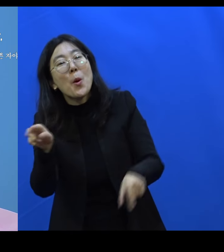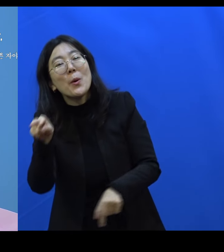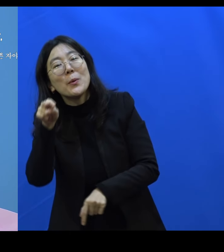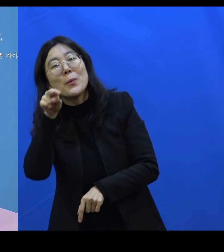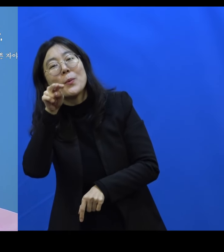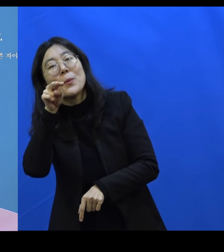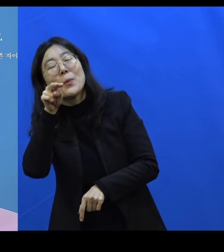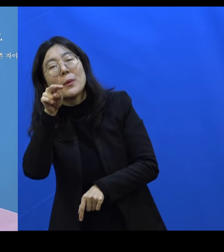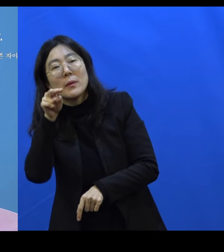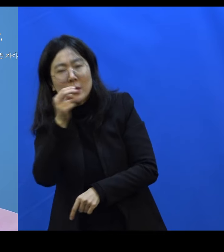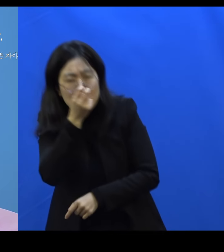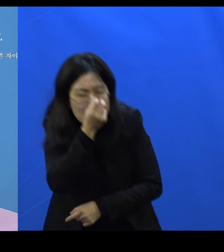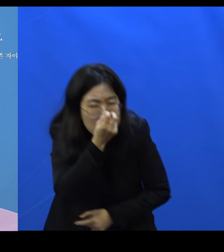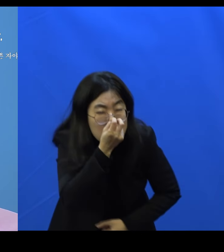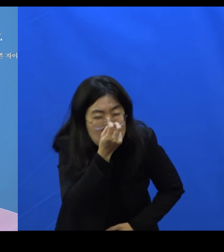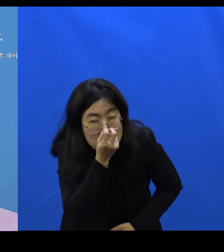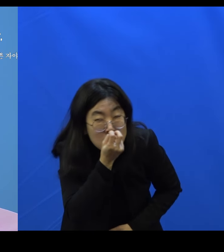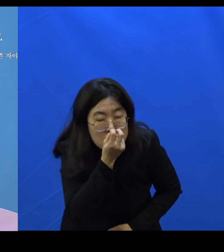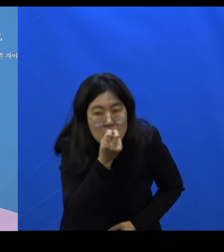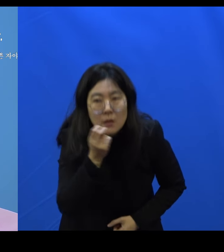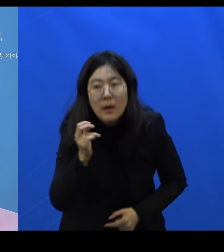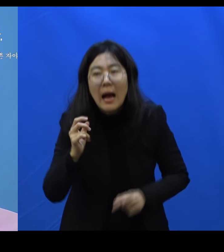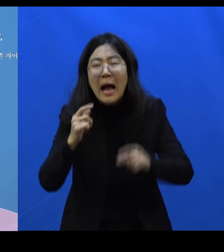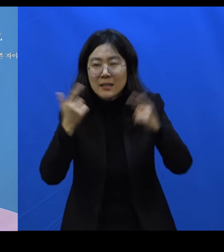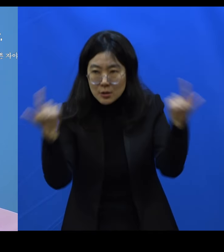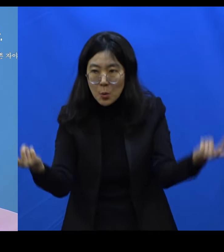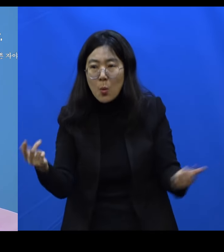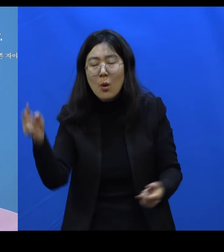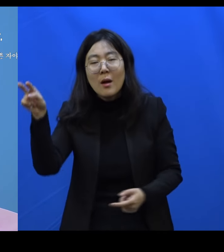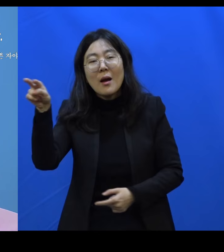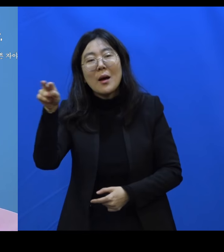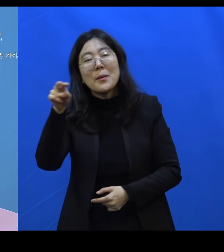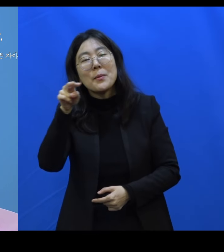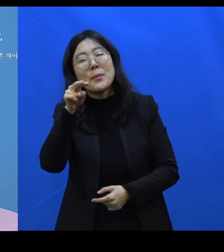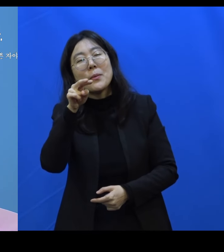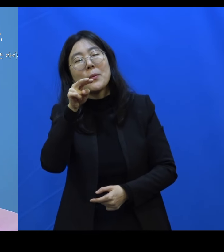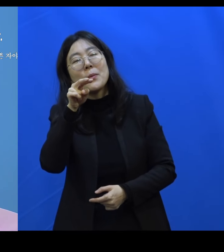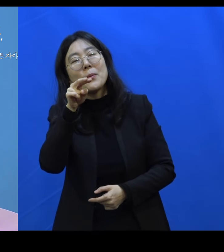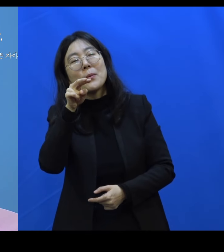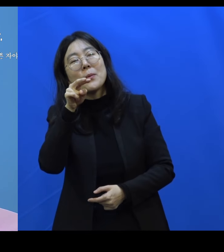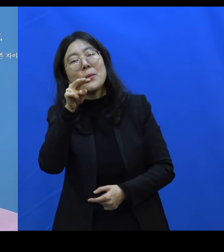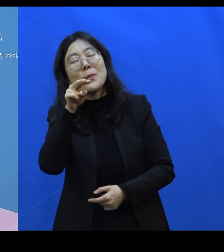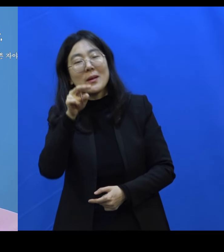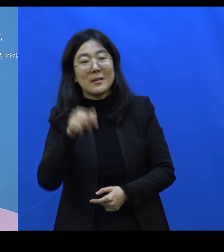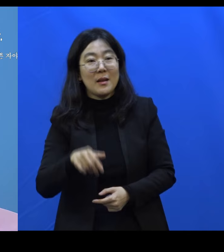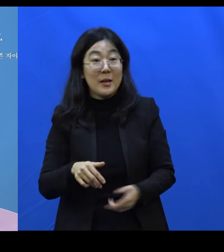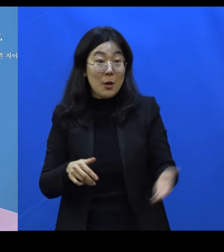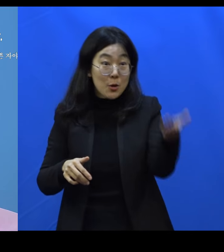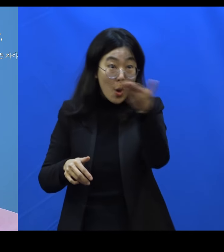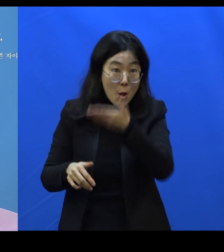중에 하나입니다. 미세한 임재를 느끼지만 아직 확실하지는 않은 거죠.